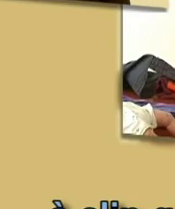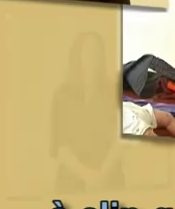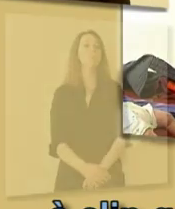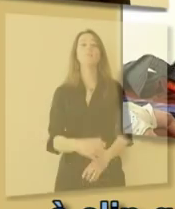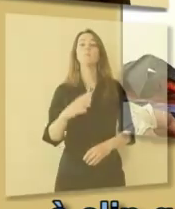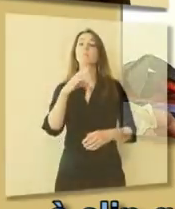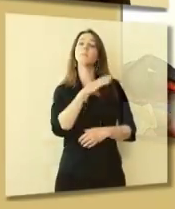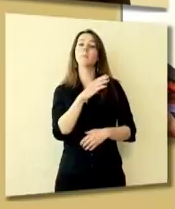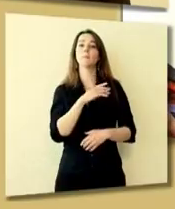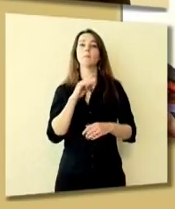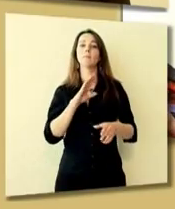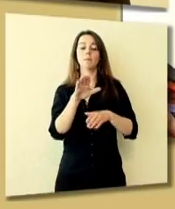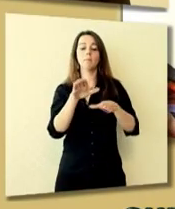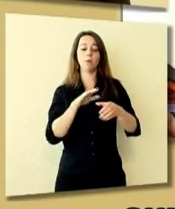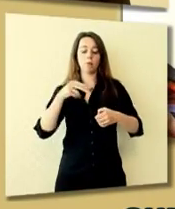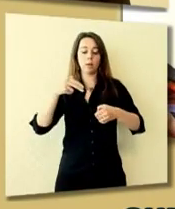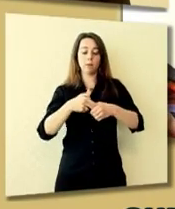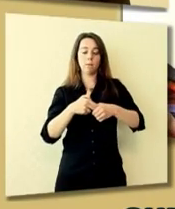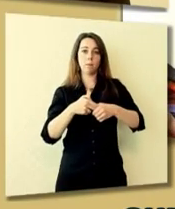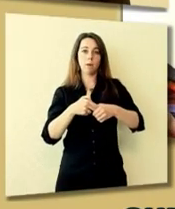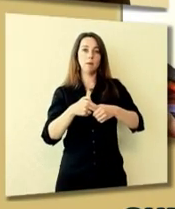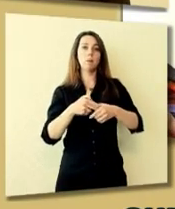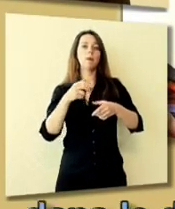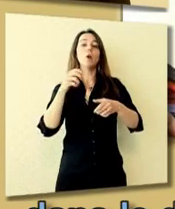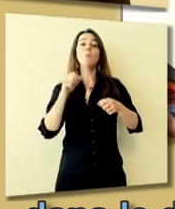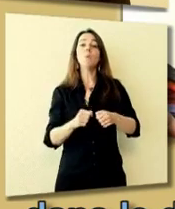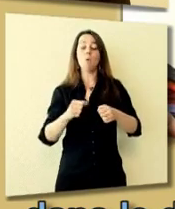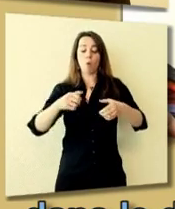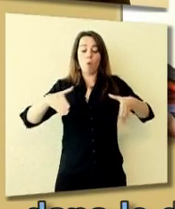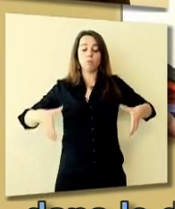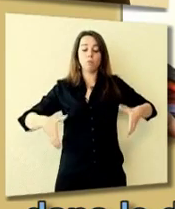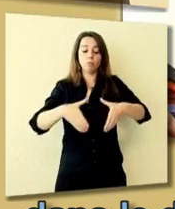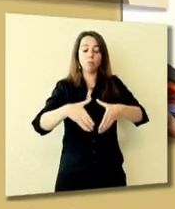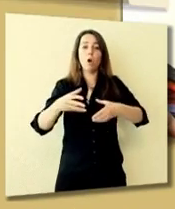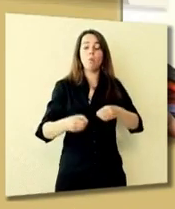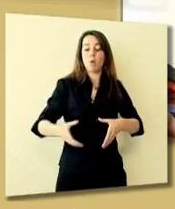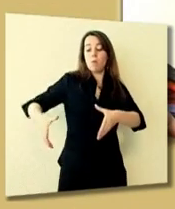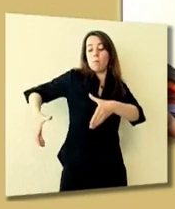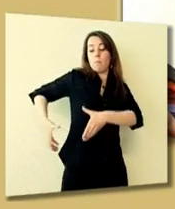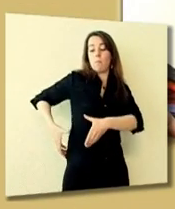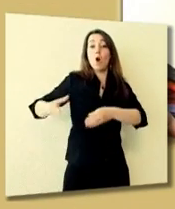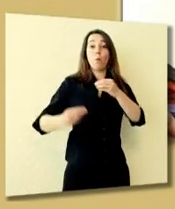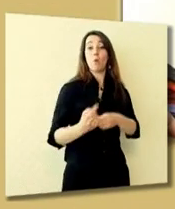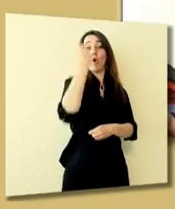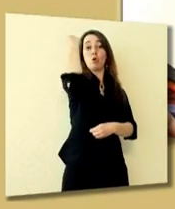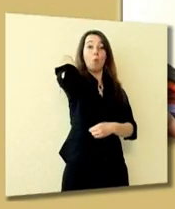clip qu'on peut porter devant, sur la hanche ou dans le dos comme on veut.